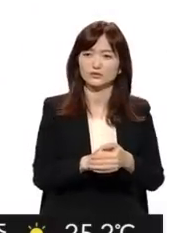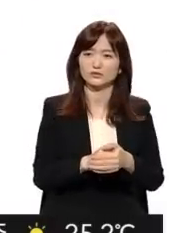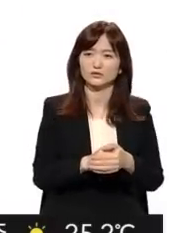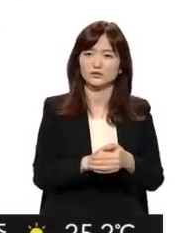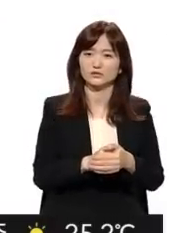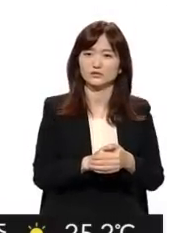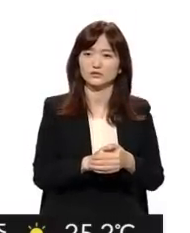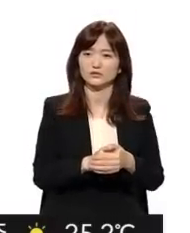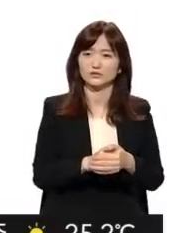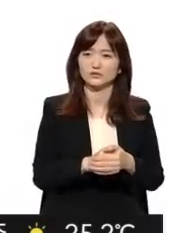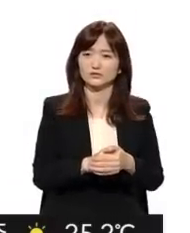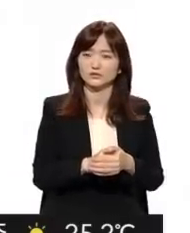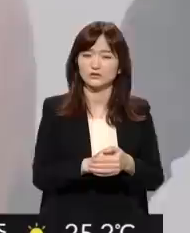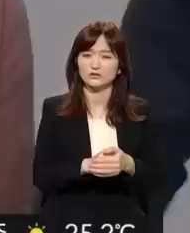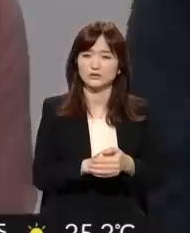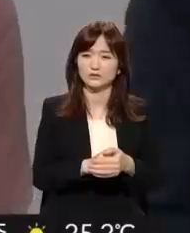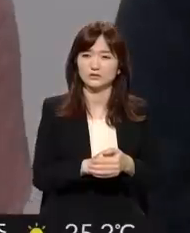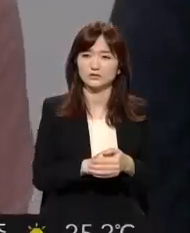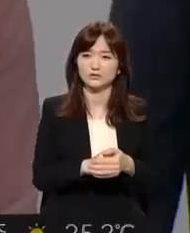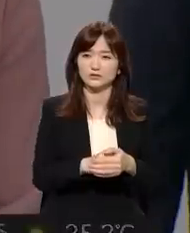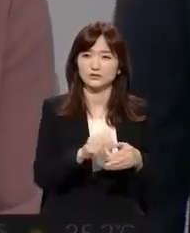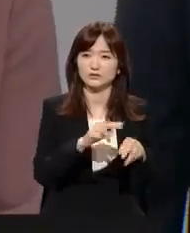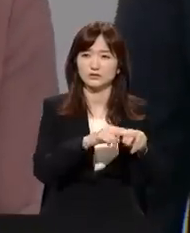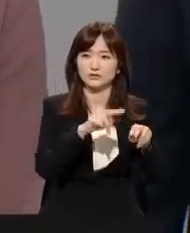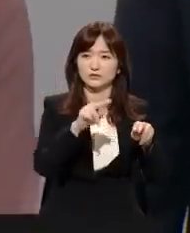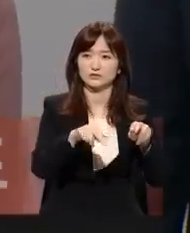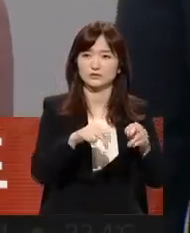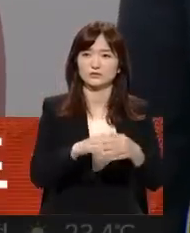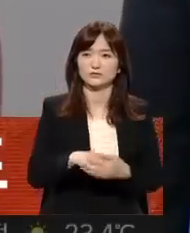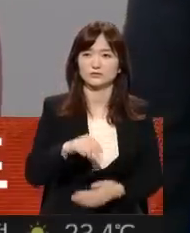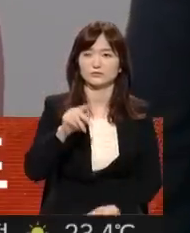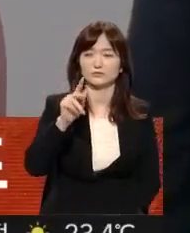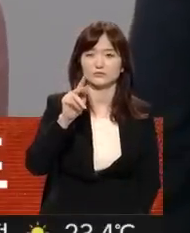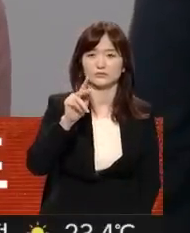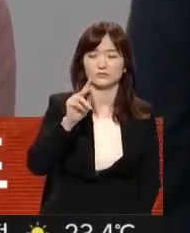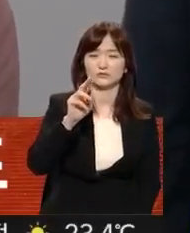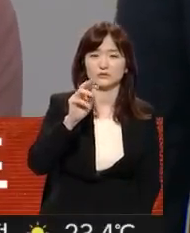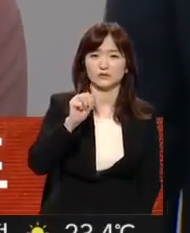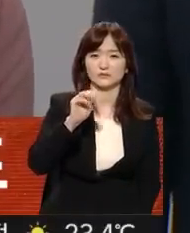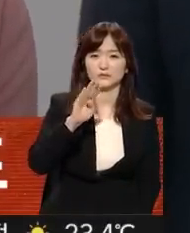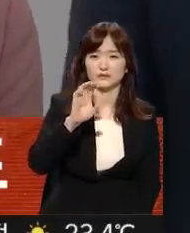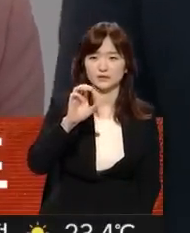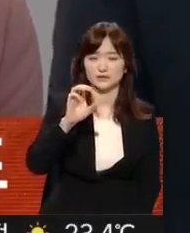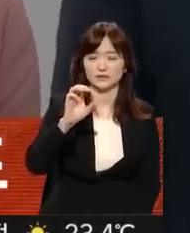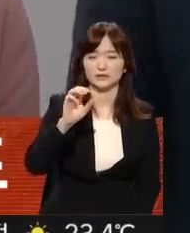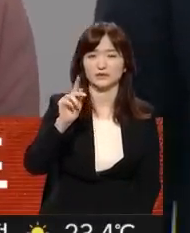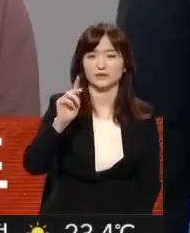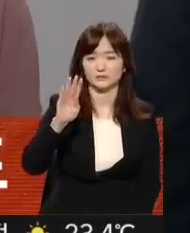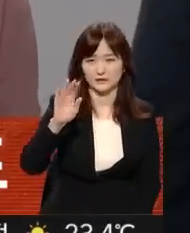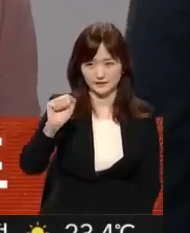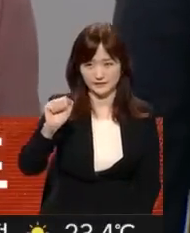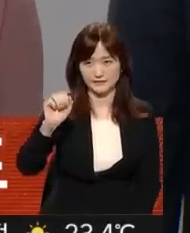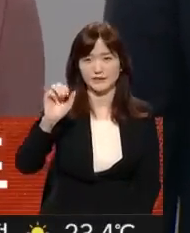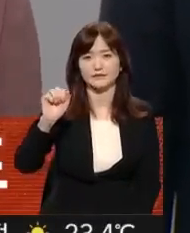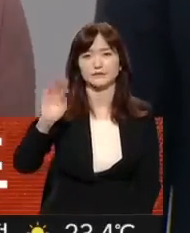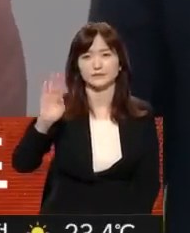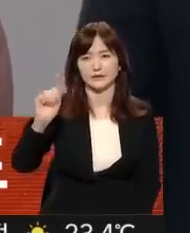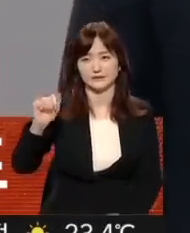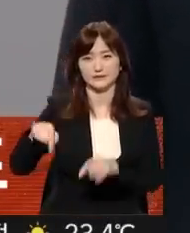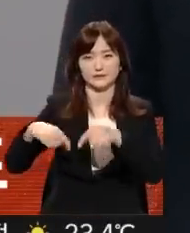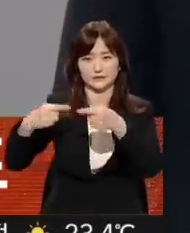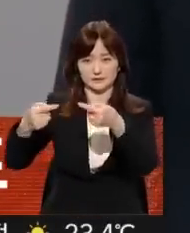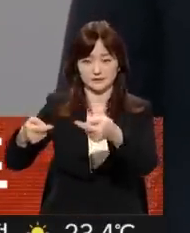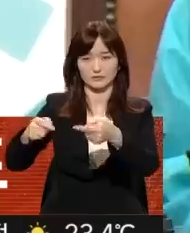뭐 지상파 등 다수의 방송에 지금 출연을 하고 있는 그런 상황입니다. 예. 자, 이 차량만